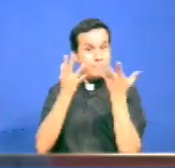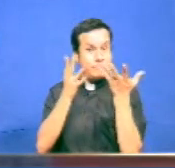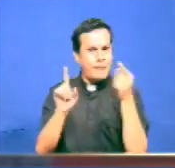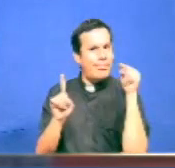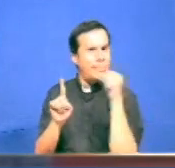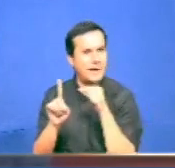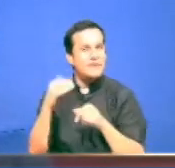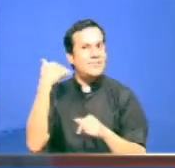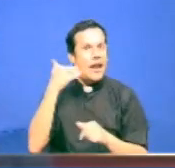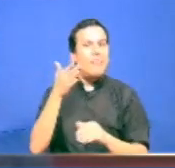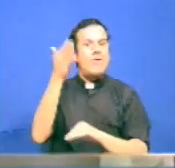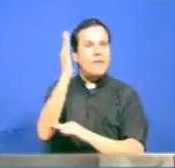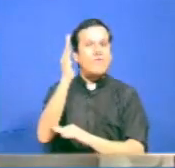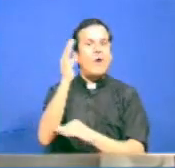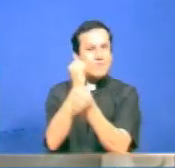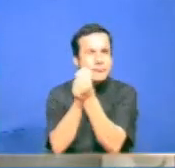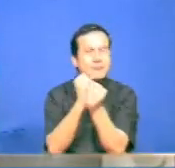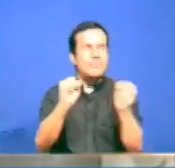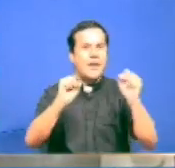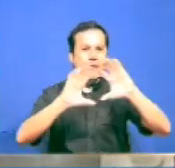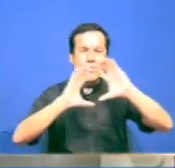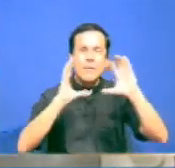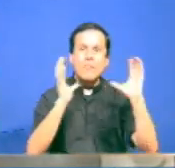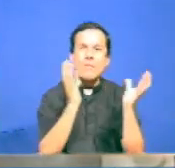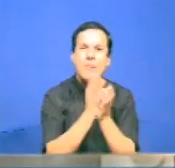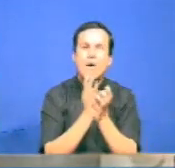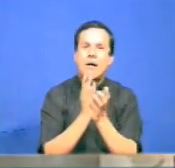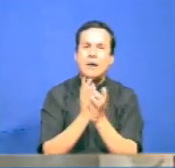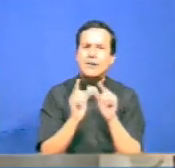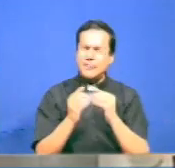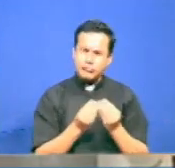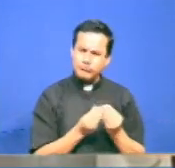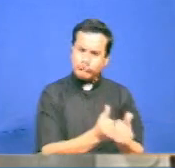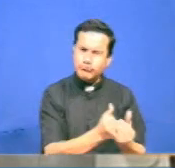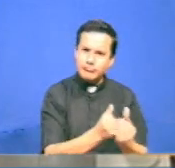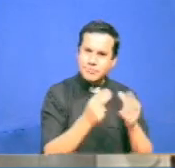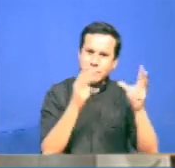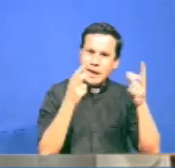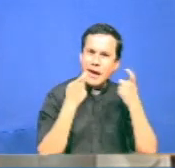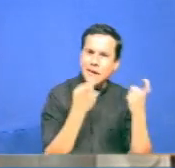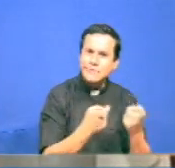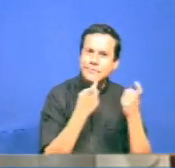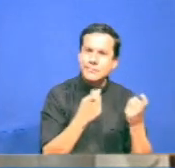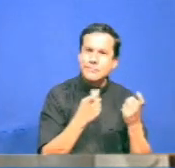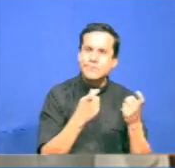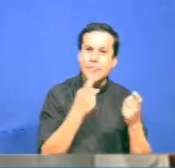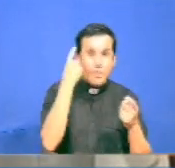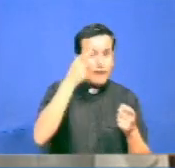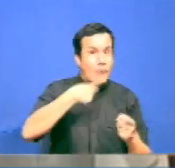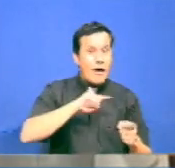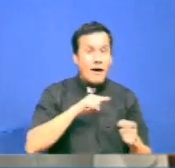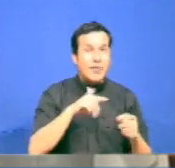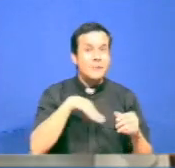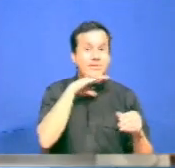kweli aondoaye dhambi za dunia, aliyeshinda mauti yetu kwa kufa kwake, akaturudishia uzima wetu